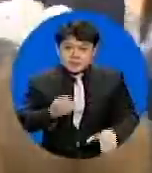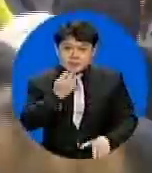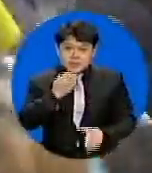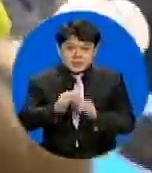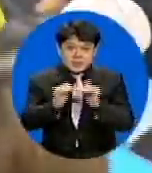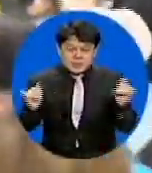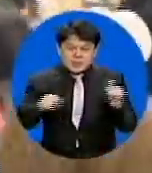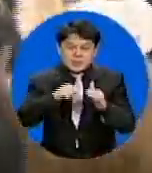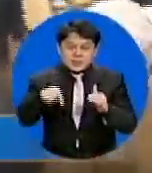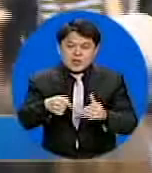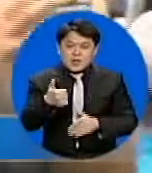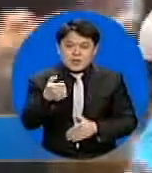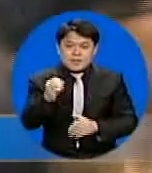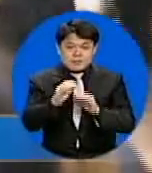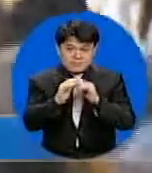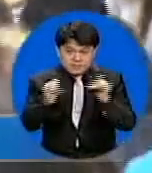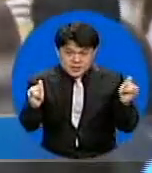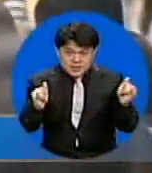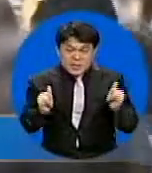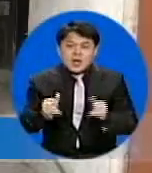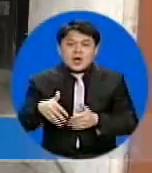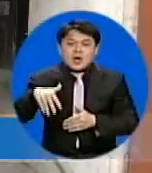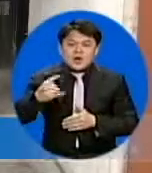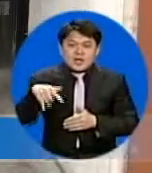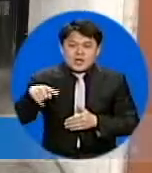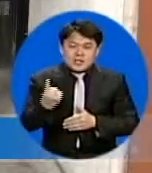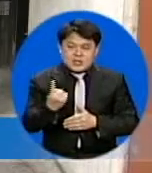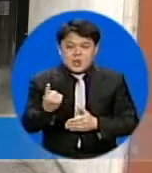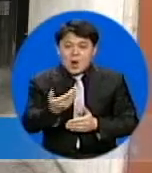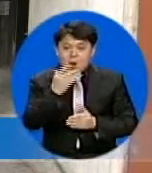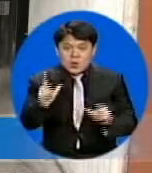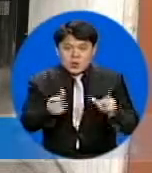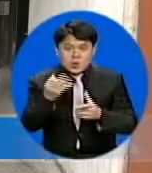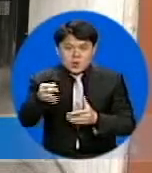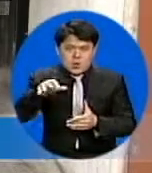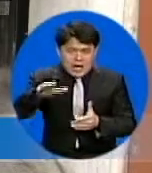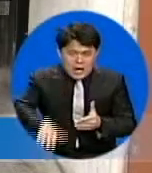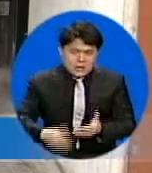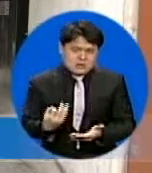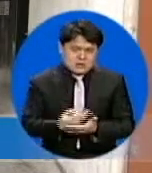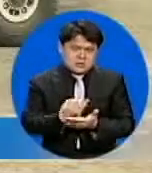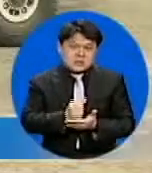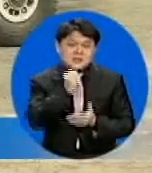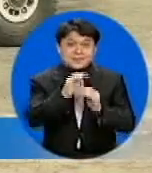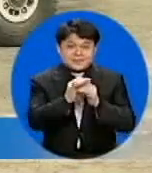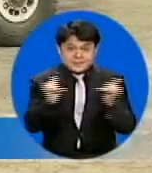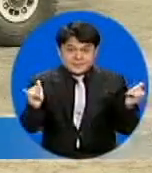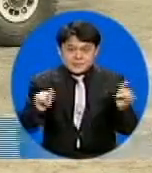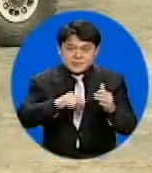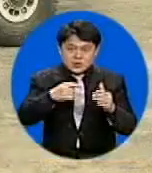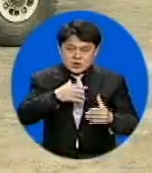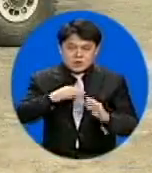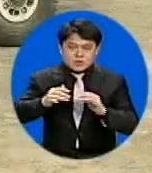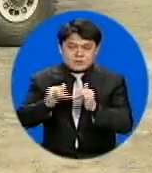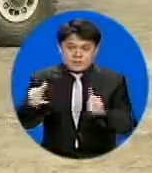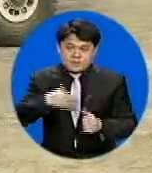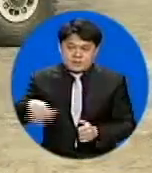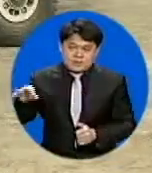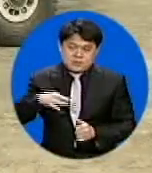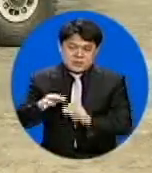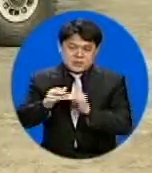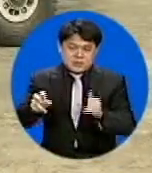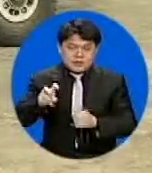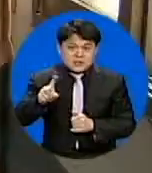시민 중 약 50만 명이 최저 생계비 이하의 빈곤층으로 추정되고 있습니다. 이 중 국민 기초 생활 보장 수급자는